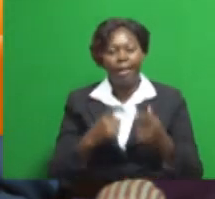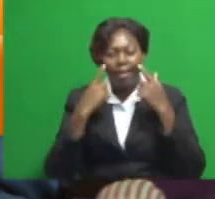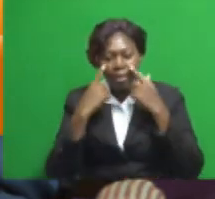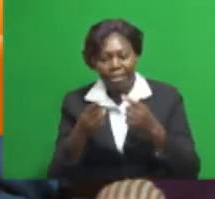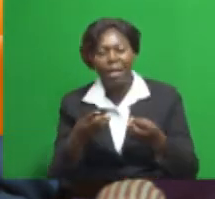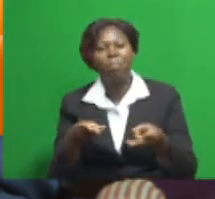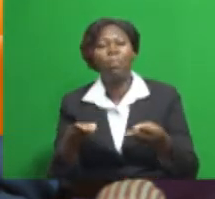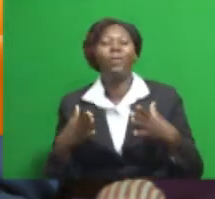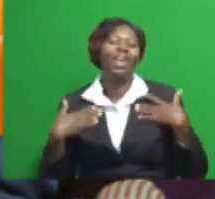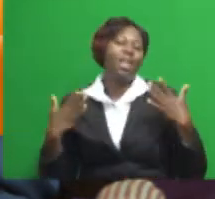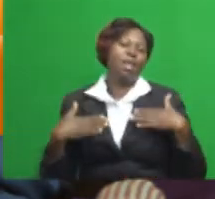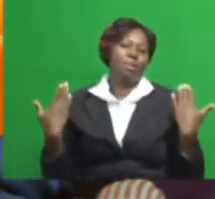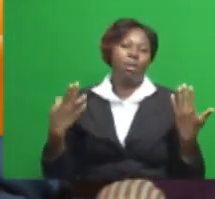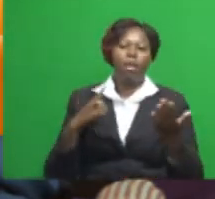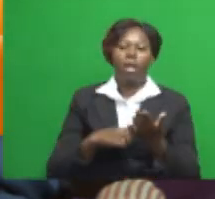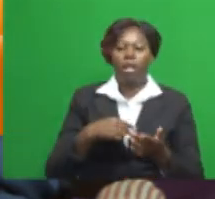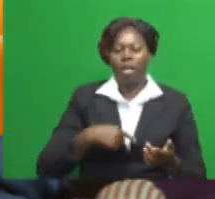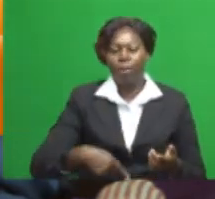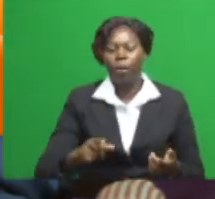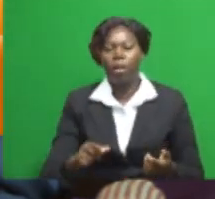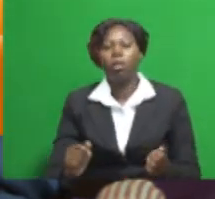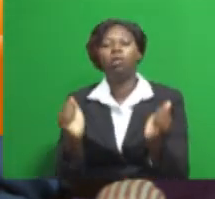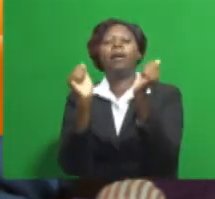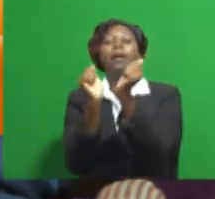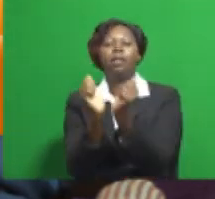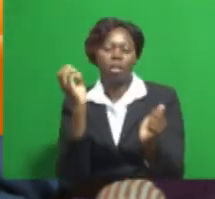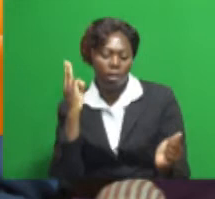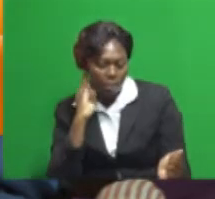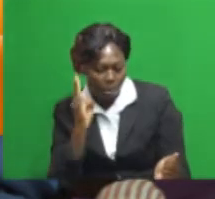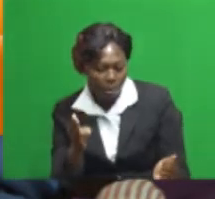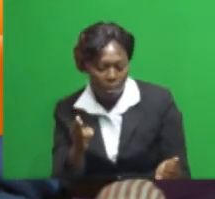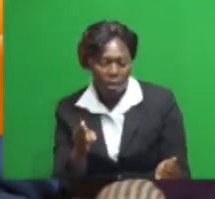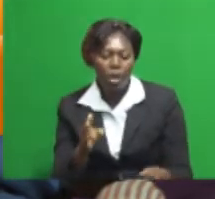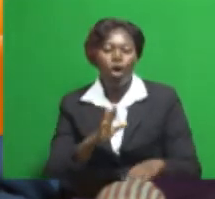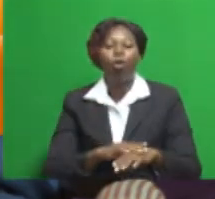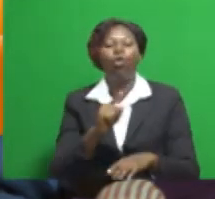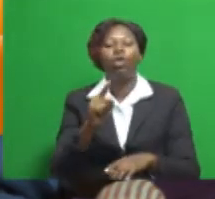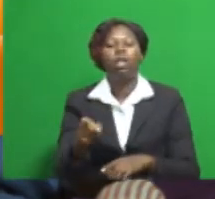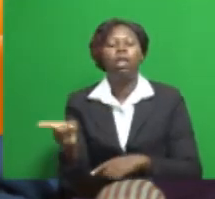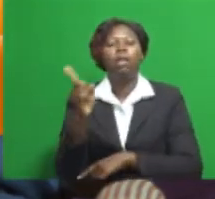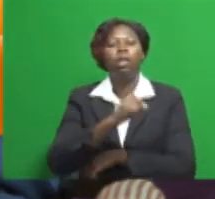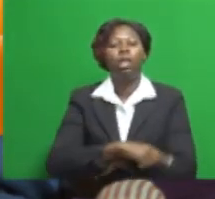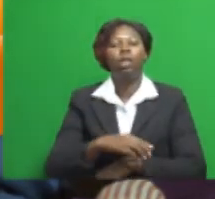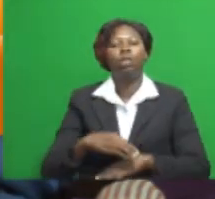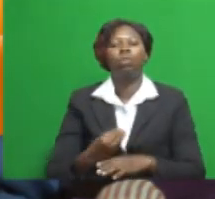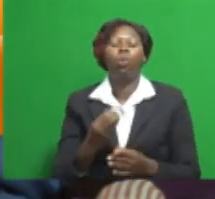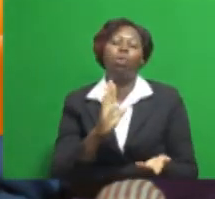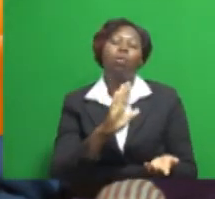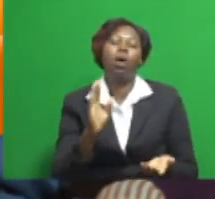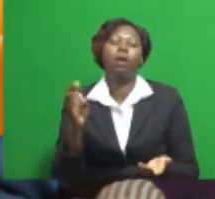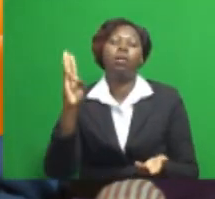ndokupfuura akabata Petrovo. Aiva mazuva ezvingwa zvisine mbiriso. Zvino wakati